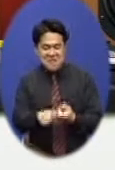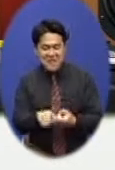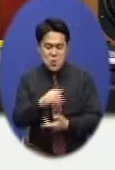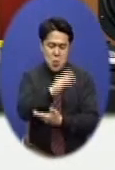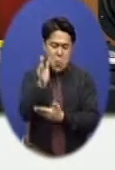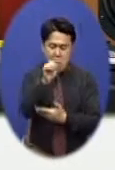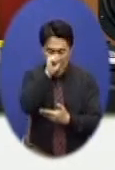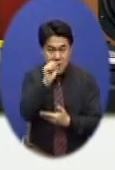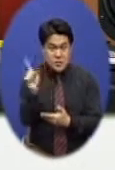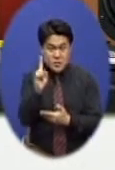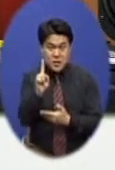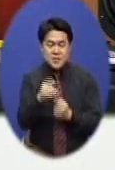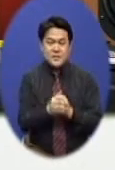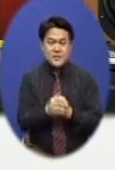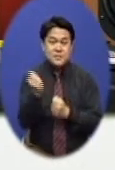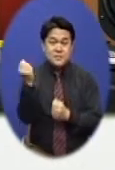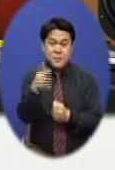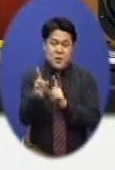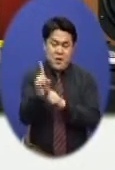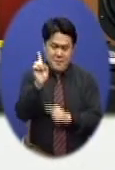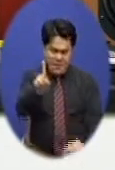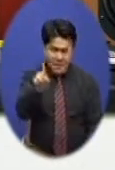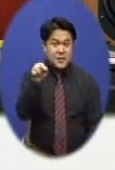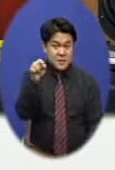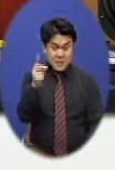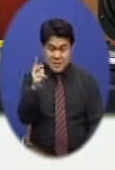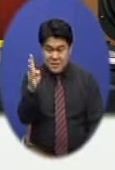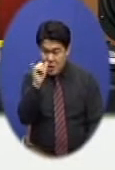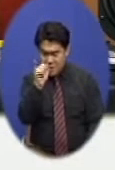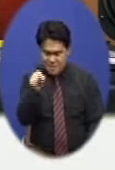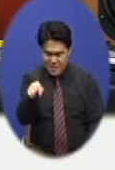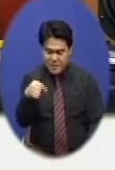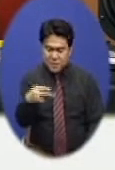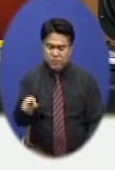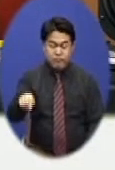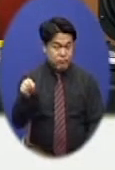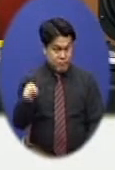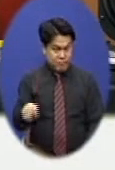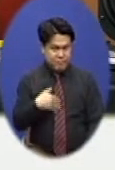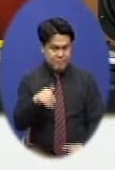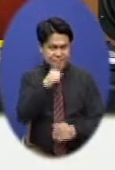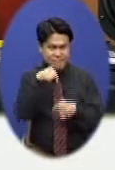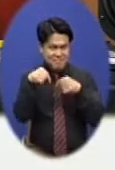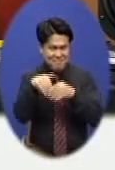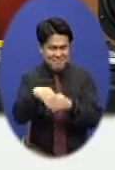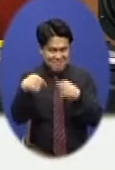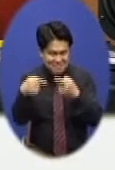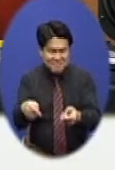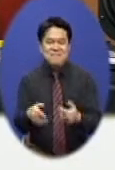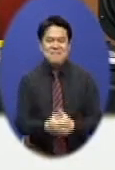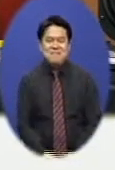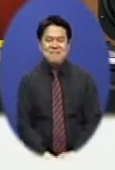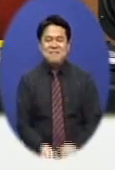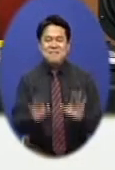이런 분들에게 그거에 맞는 번호를 눌러주시고 네. 네, 우물정자를 눌러주시면 그래요. 되겠습니다.